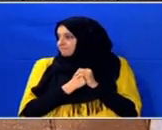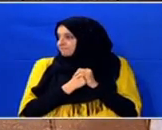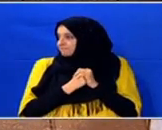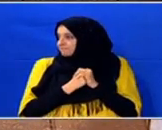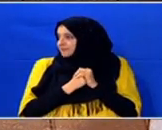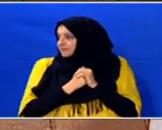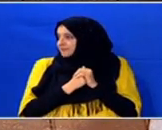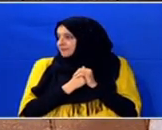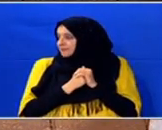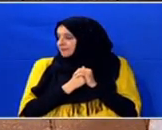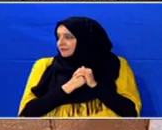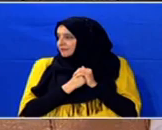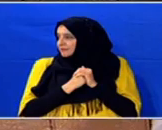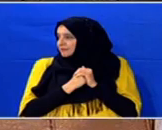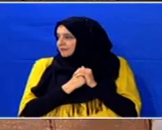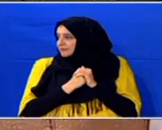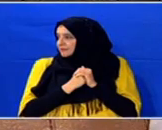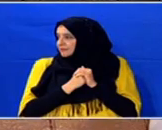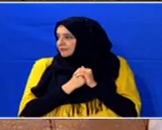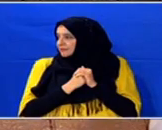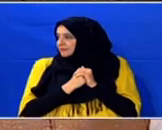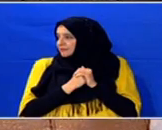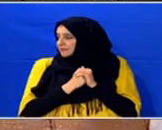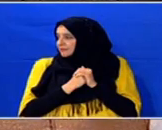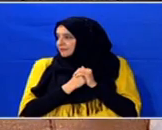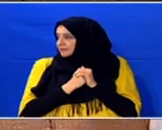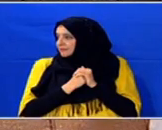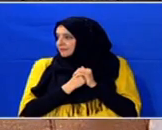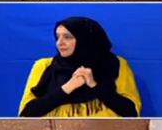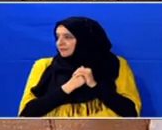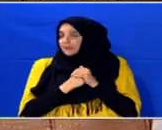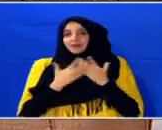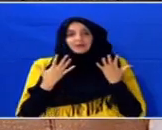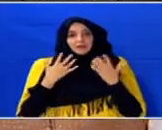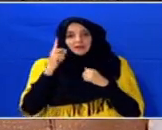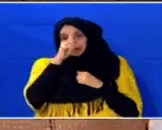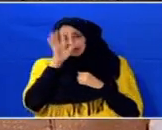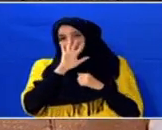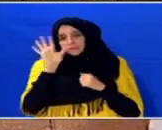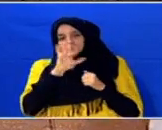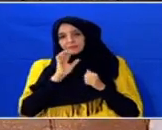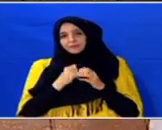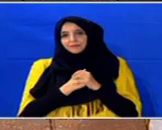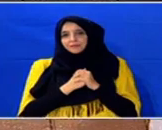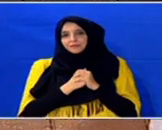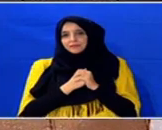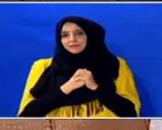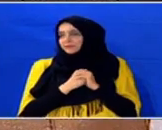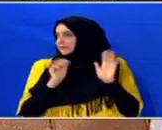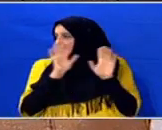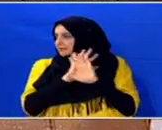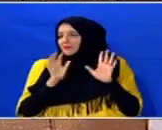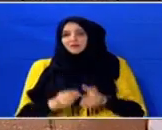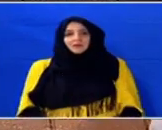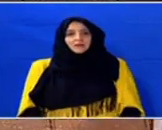في أمر التهمة لا يصح أن يتهم شخص بأي تهمة، فالأصل أنه